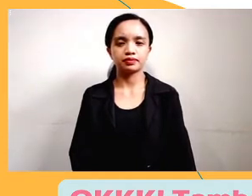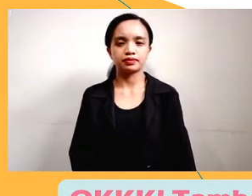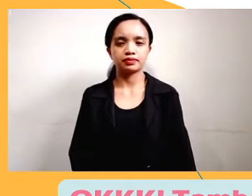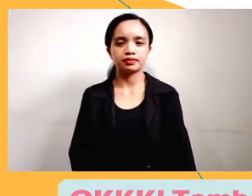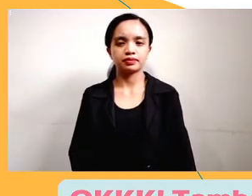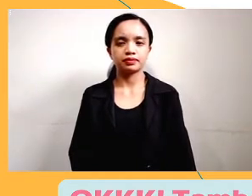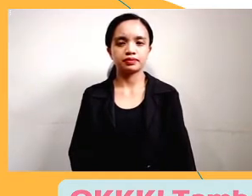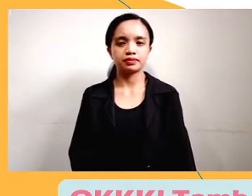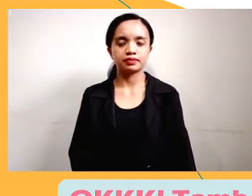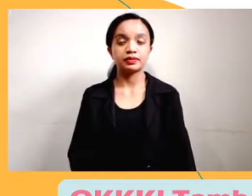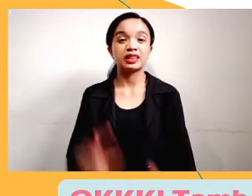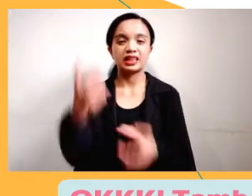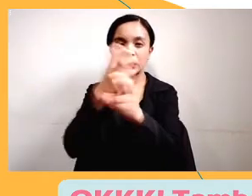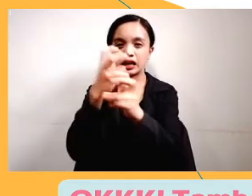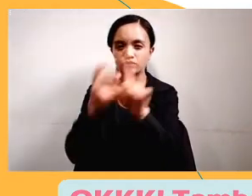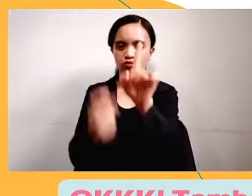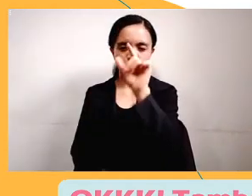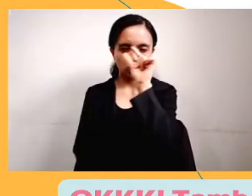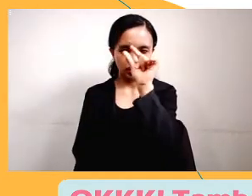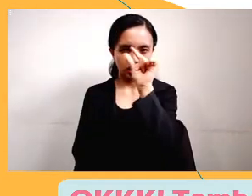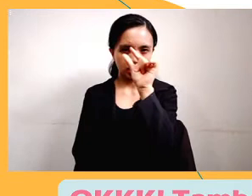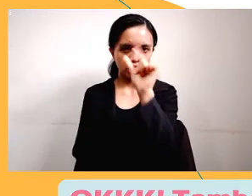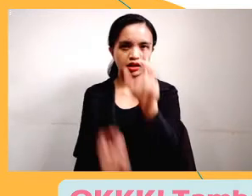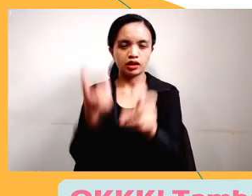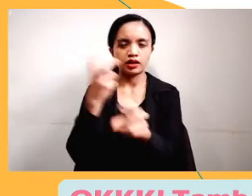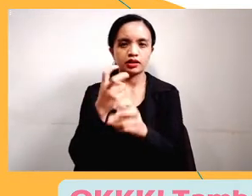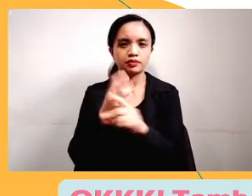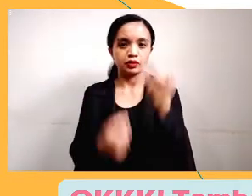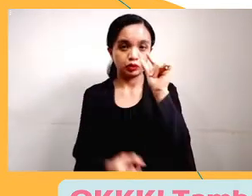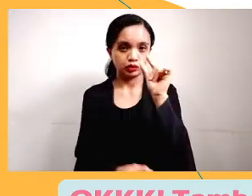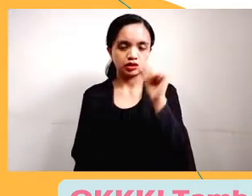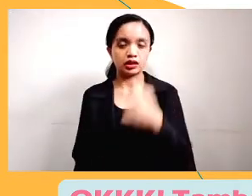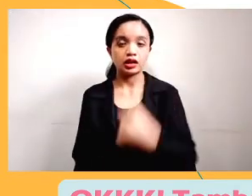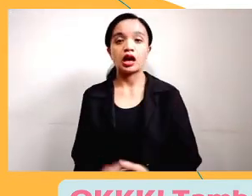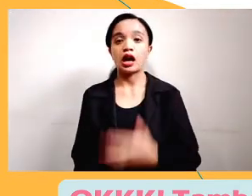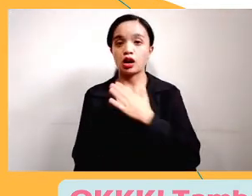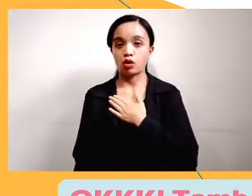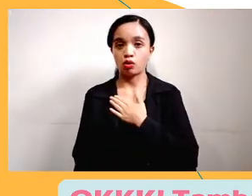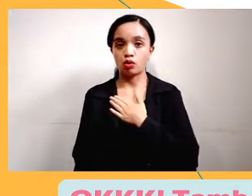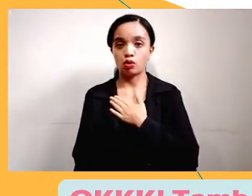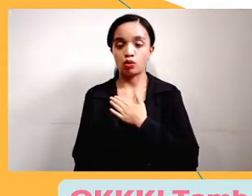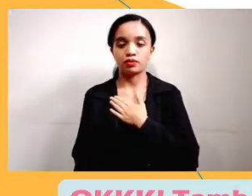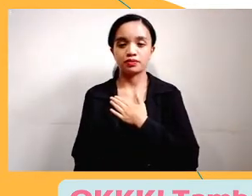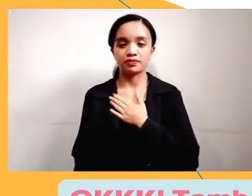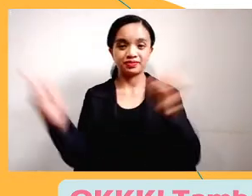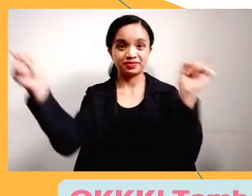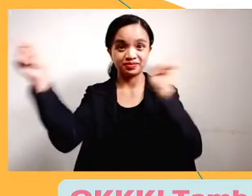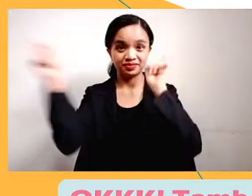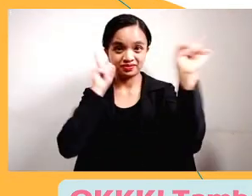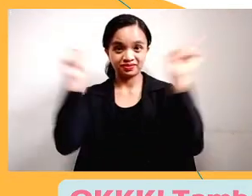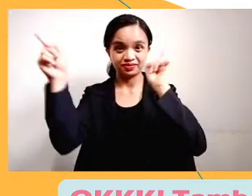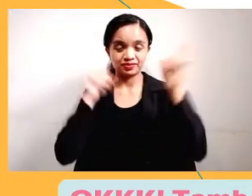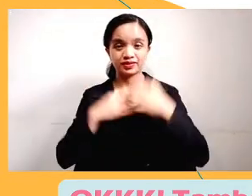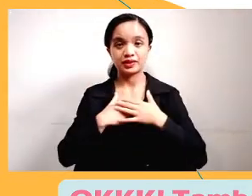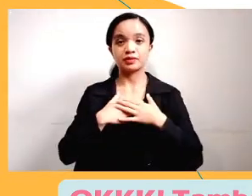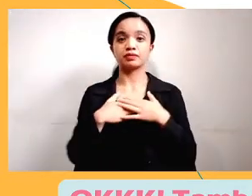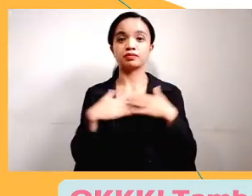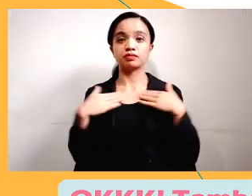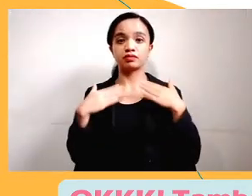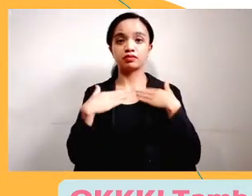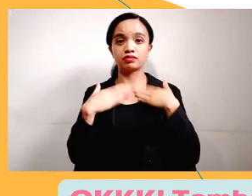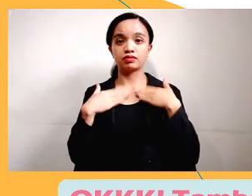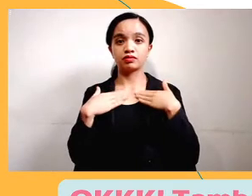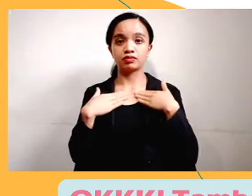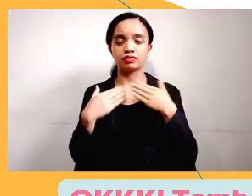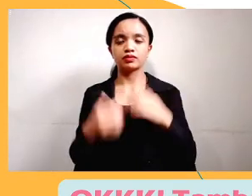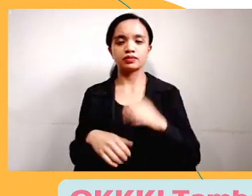mahirap na onte. So, yung ako, pwede siyang, maalala niyo yung chest in and out natin, pwede siyang paloob.